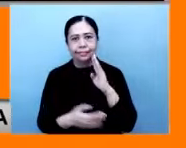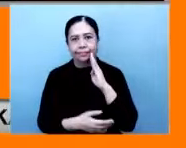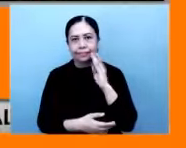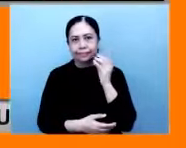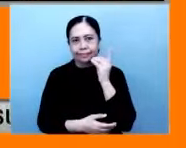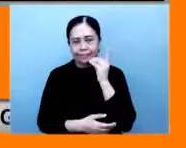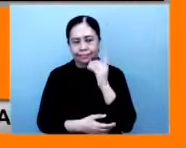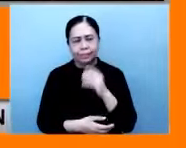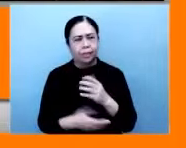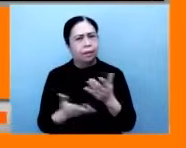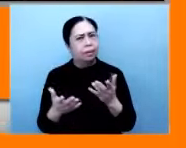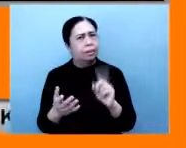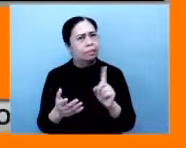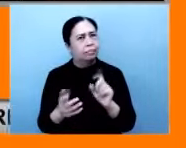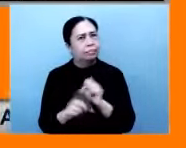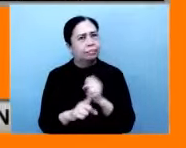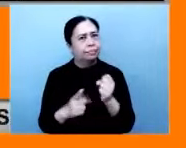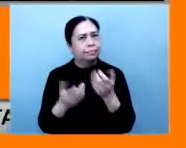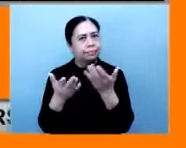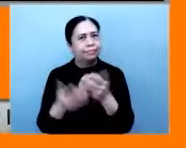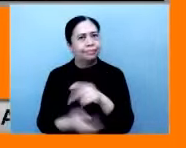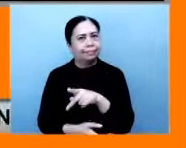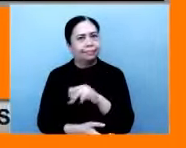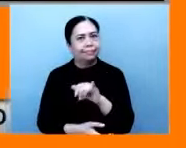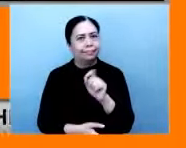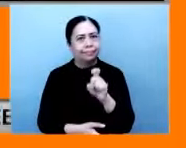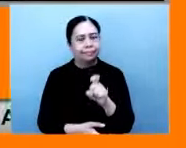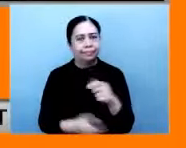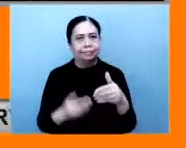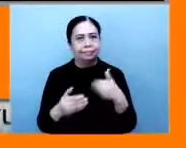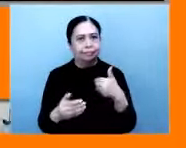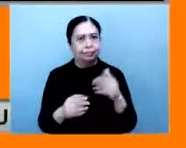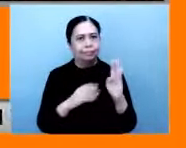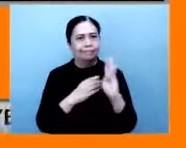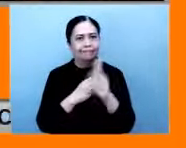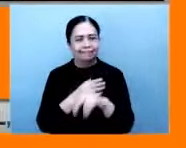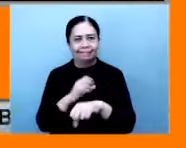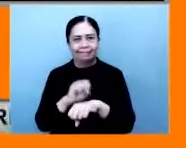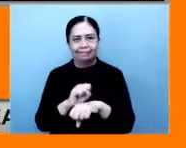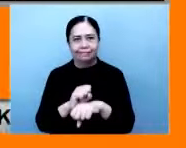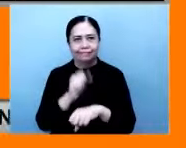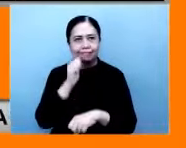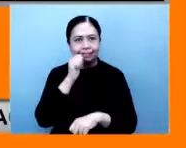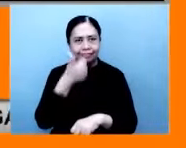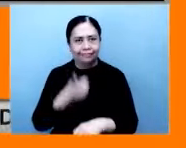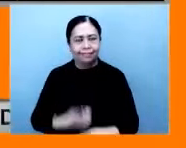Bea, kumusta ang sitwasyon dyan sa PTEX bago ang pagbabalik trabaho bukas?